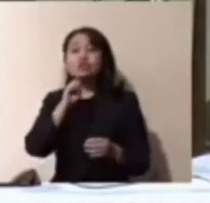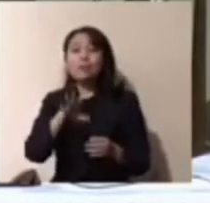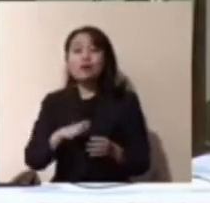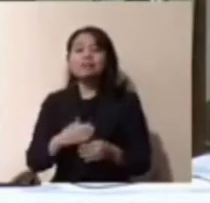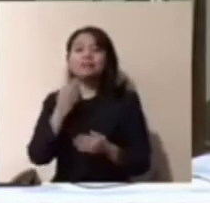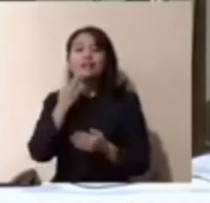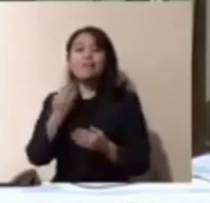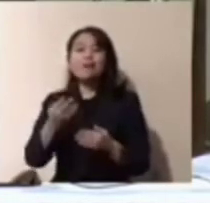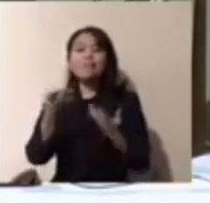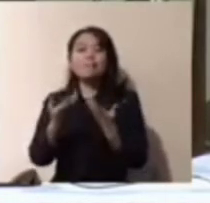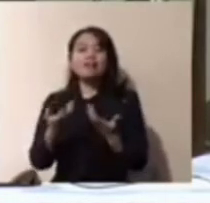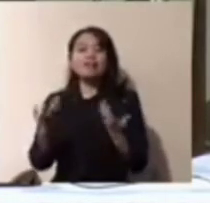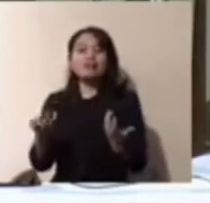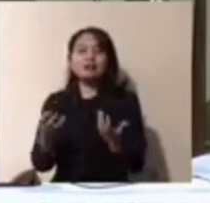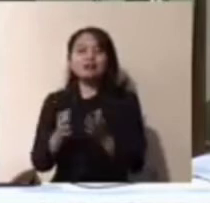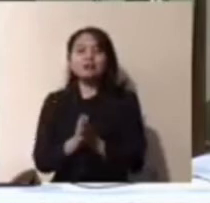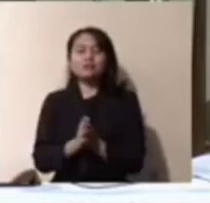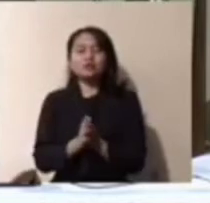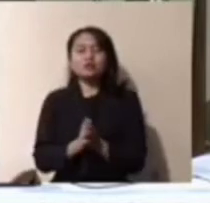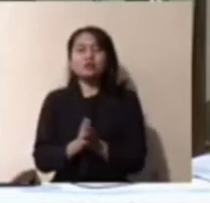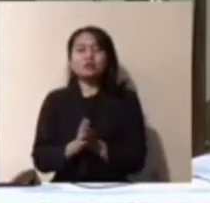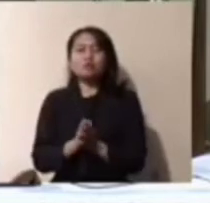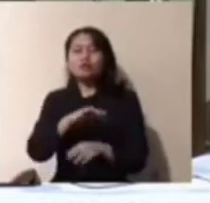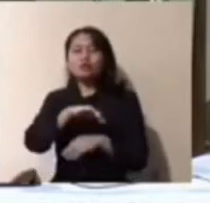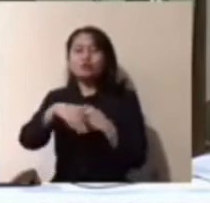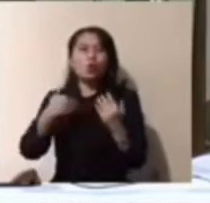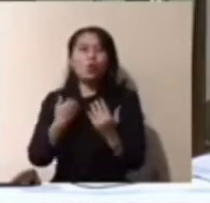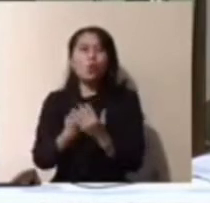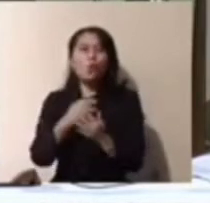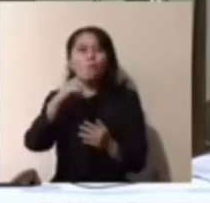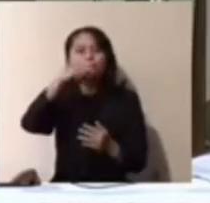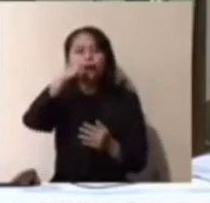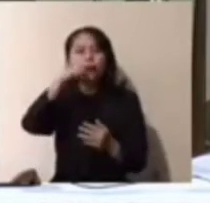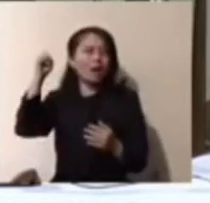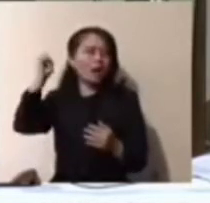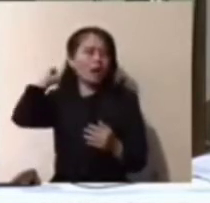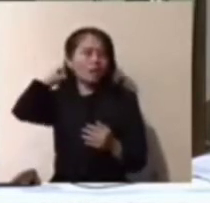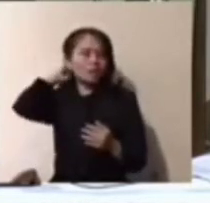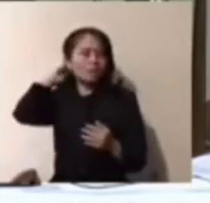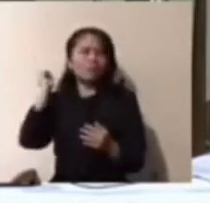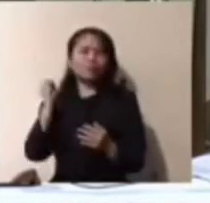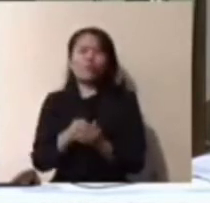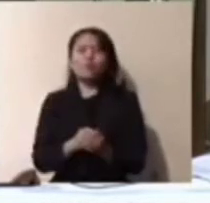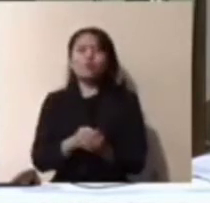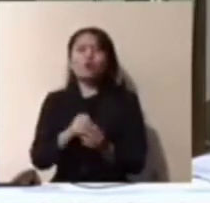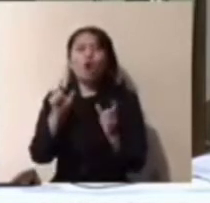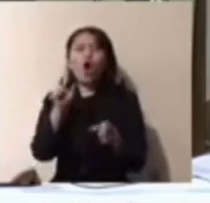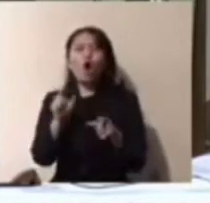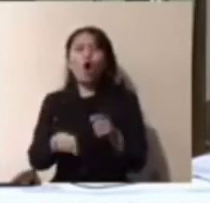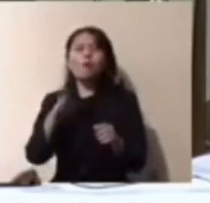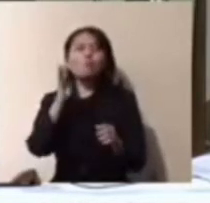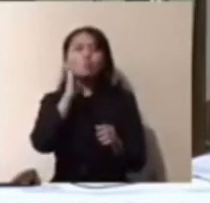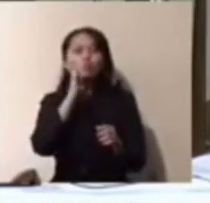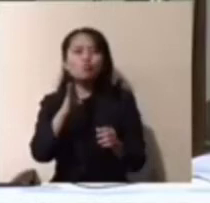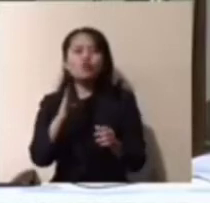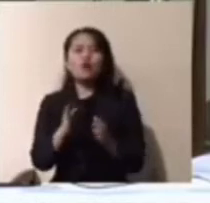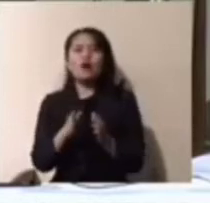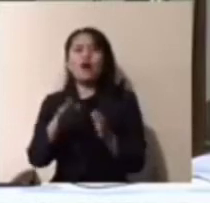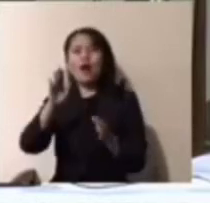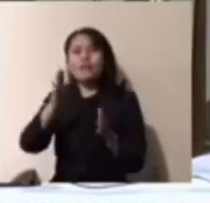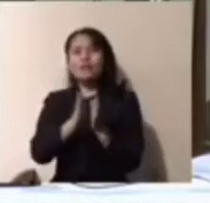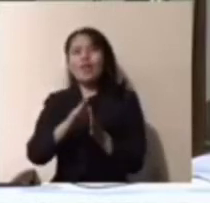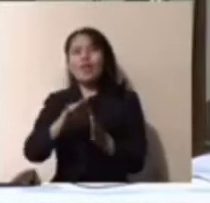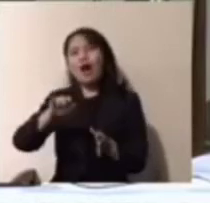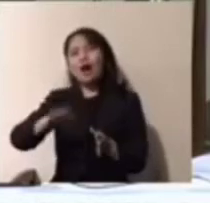Paskah kepada para ibu dan bapak, kaum muda, remaja dan